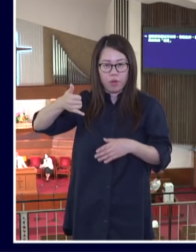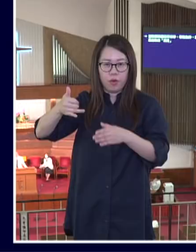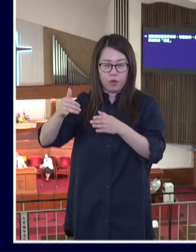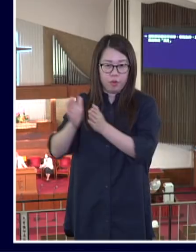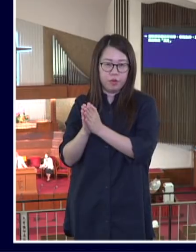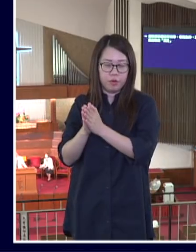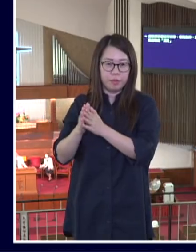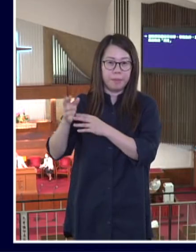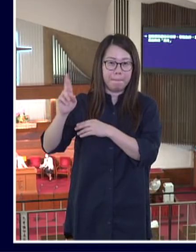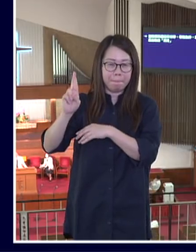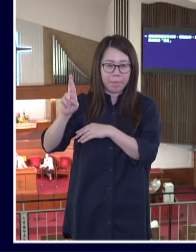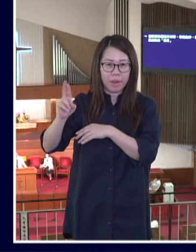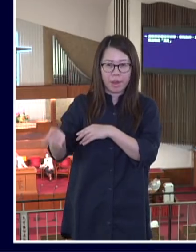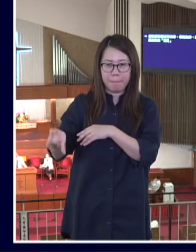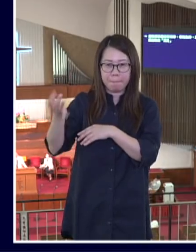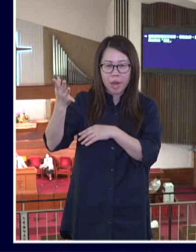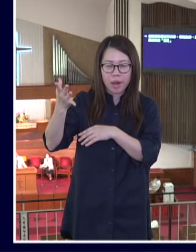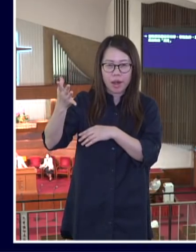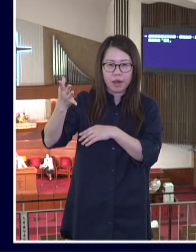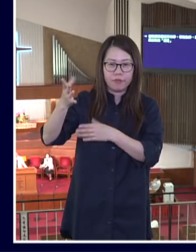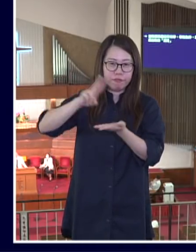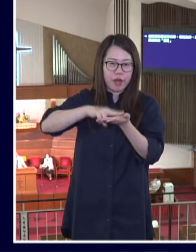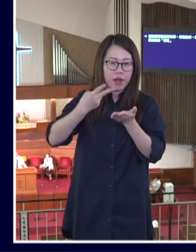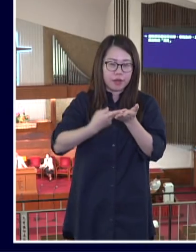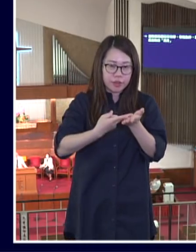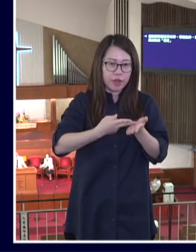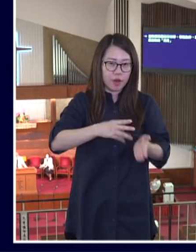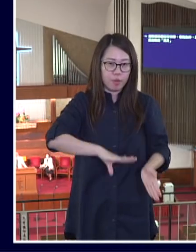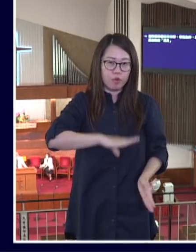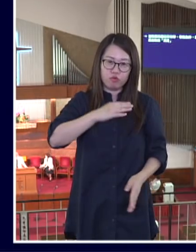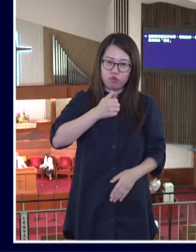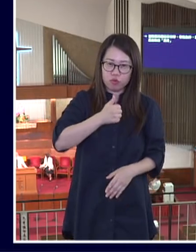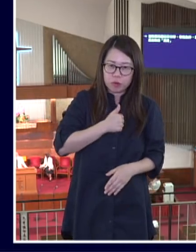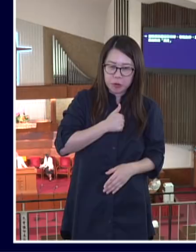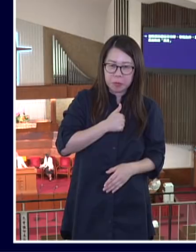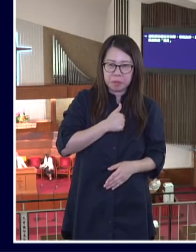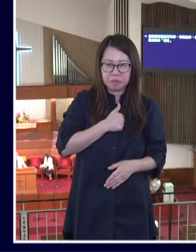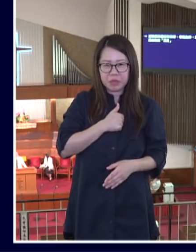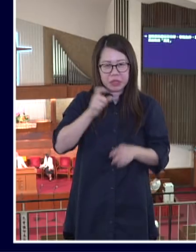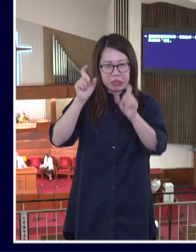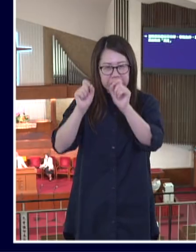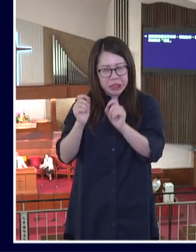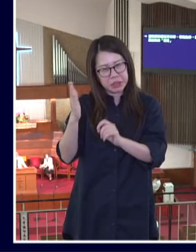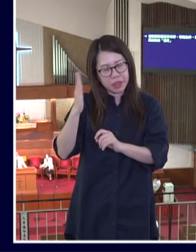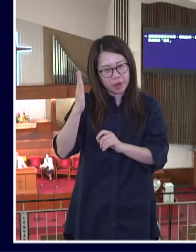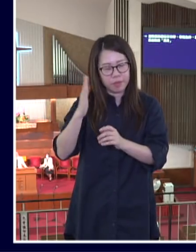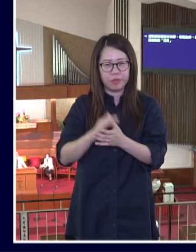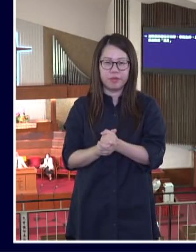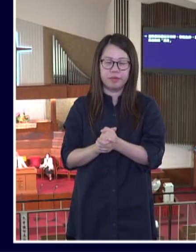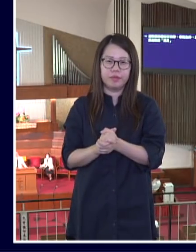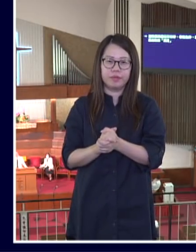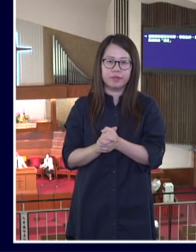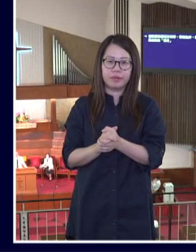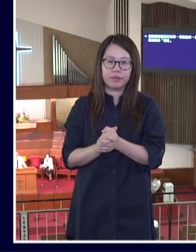但我想就是给大家知道，其实跟从耶和华的满，跟从神的满呢，是当